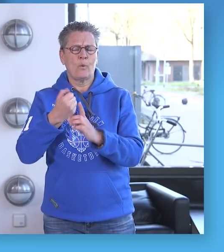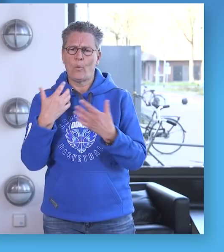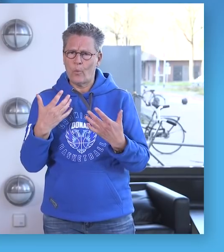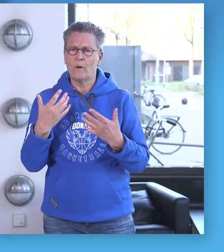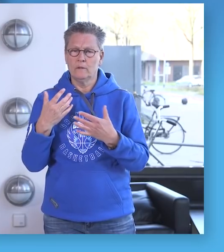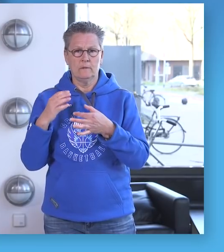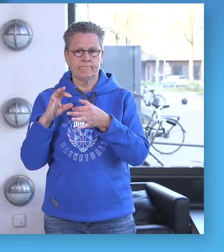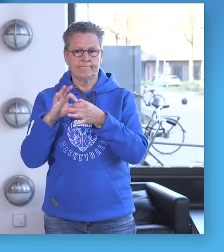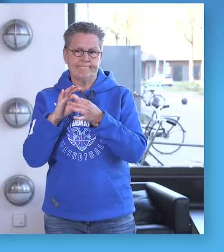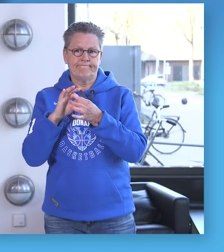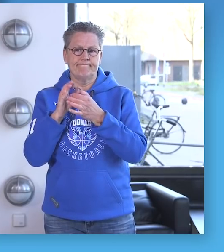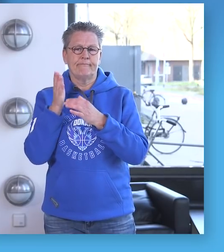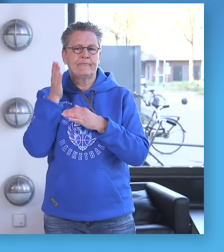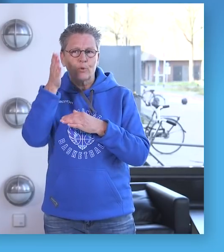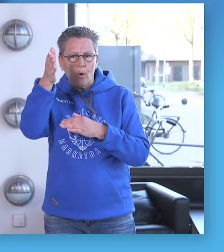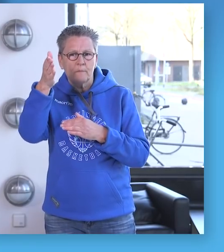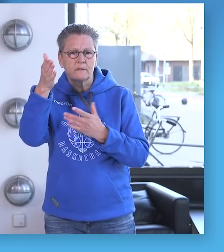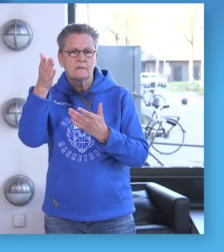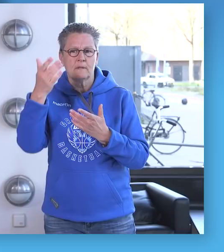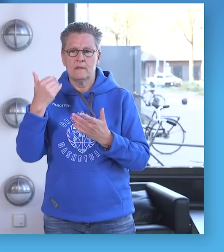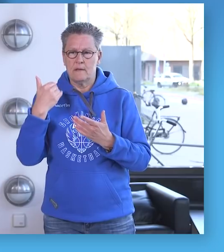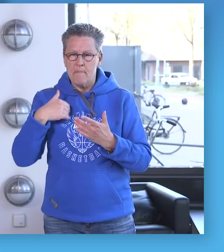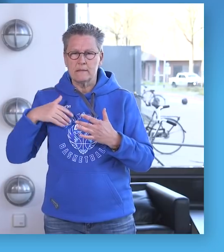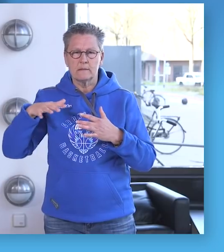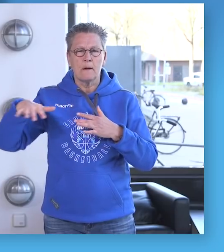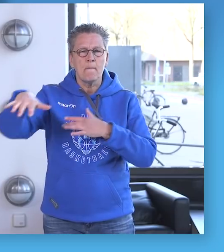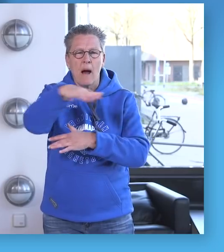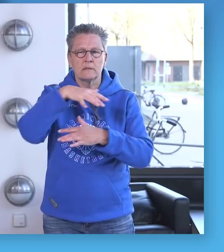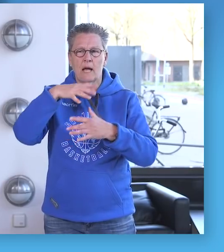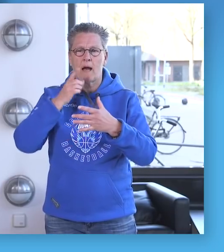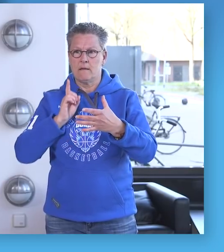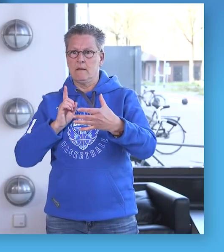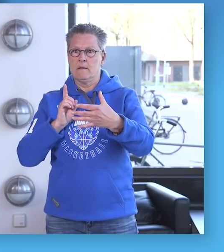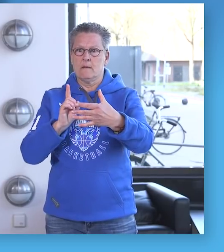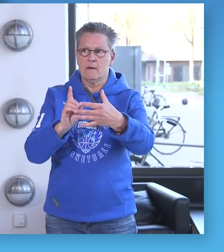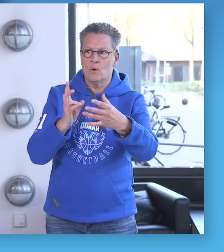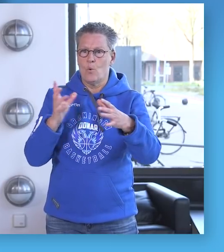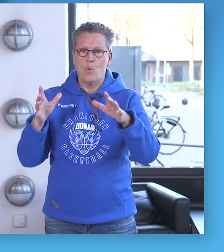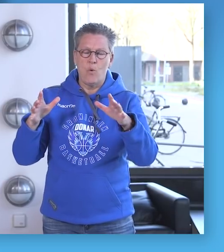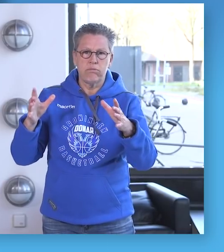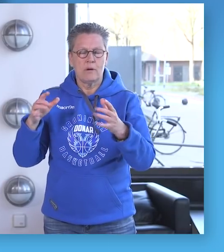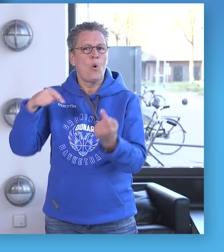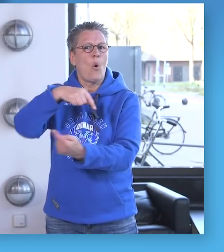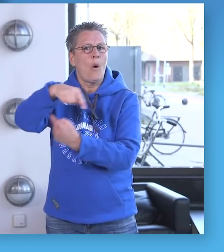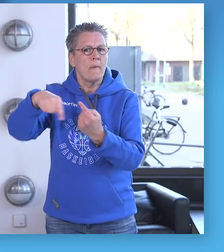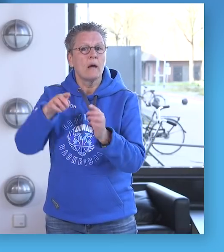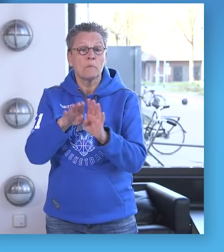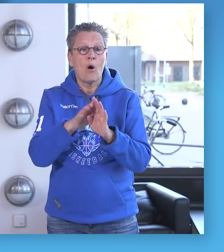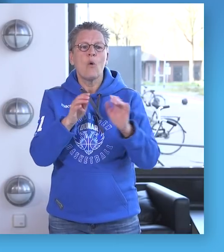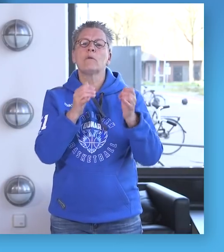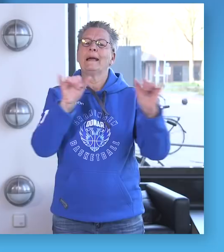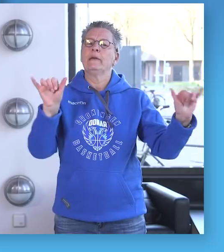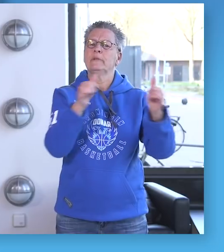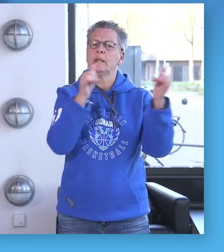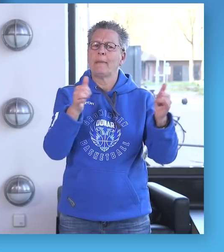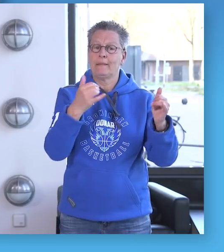de toekomst, hoe gaan we met mensen met massa's om? Hoe gaan evenementen als bijvoorbeeld een thuiswedstrijd in Martini